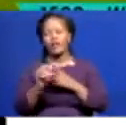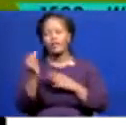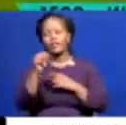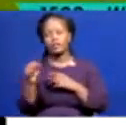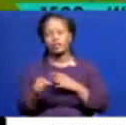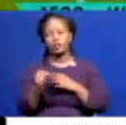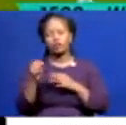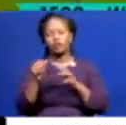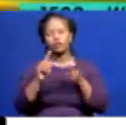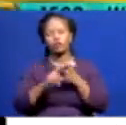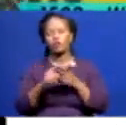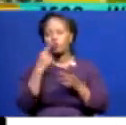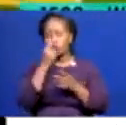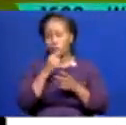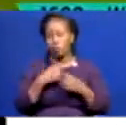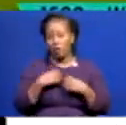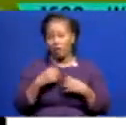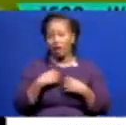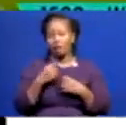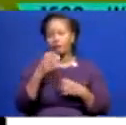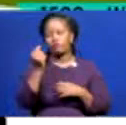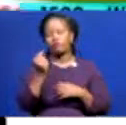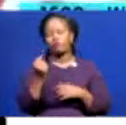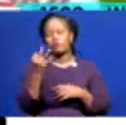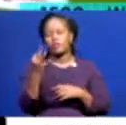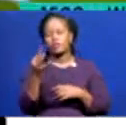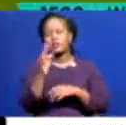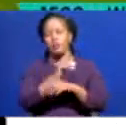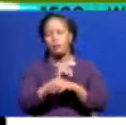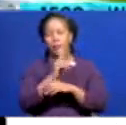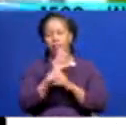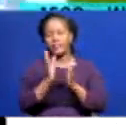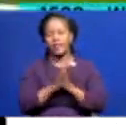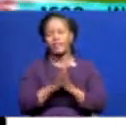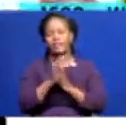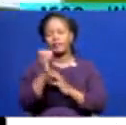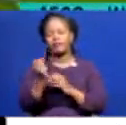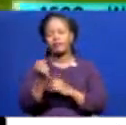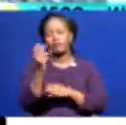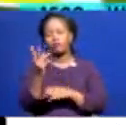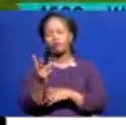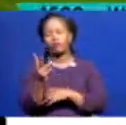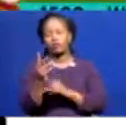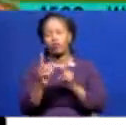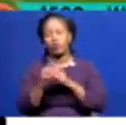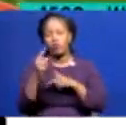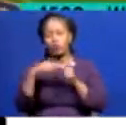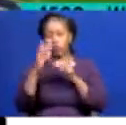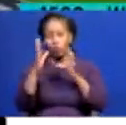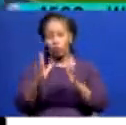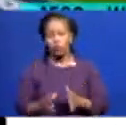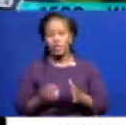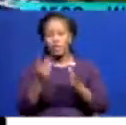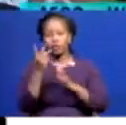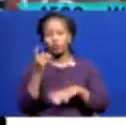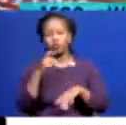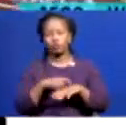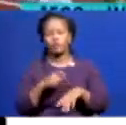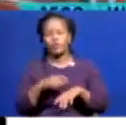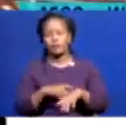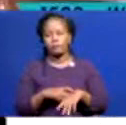Pia anashikilia rekodi ya Uingereza ya dakika 3 sekunde 54.50 na ni mshindi mara mbili wa Diamond